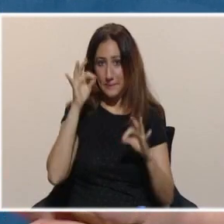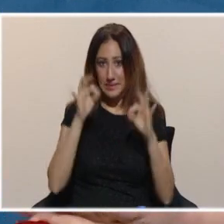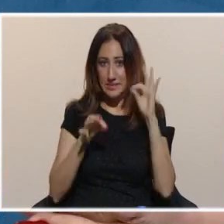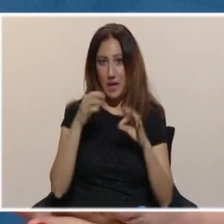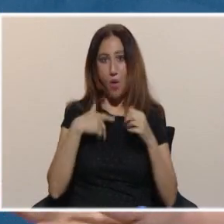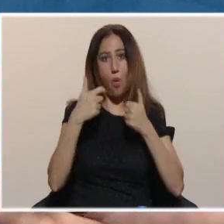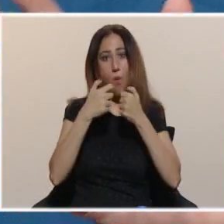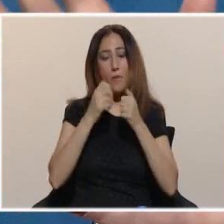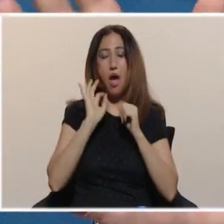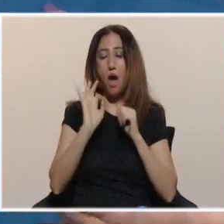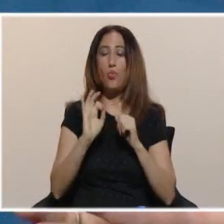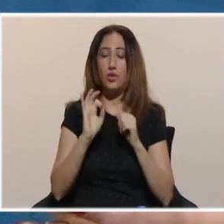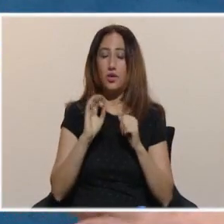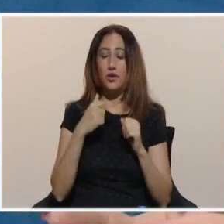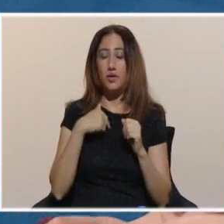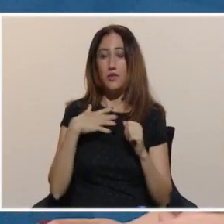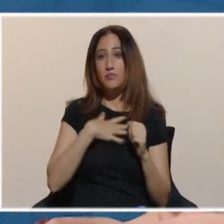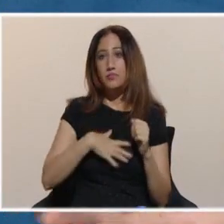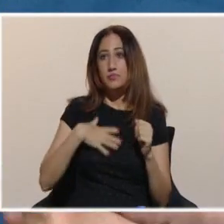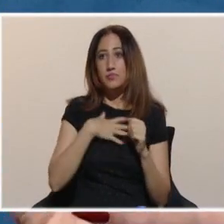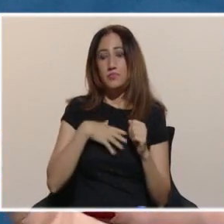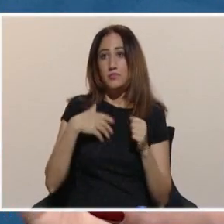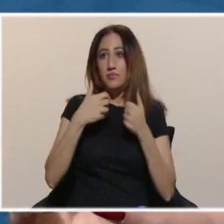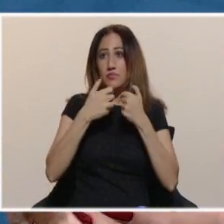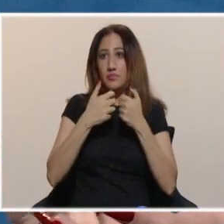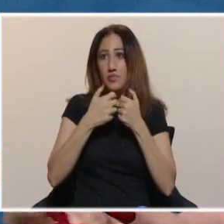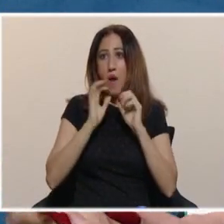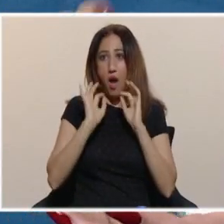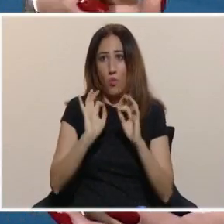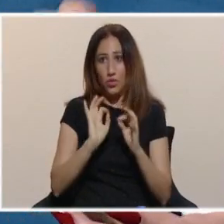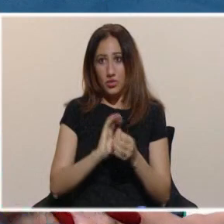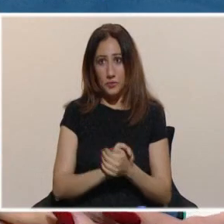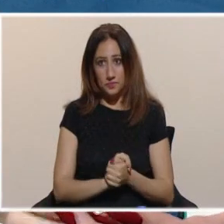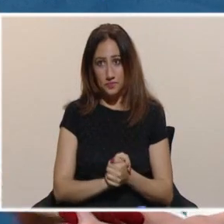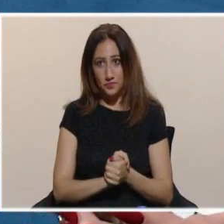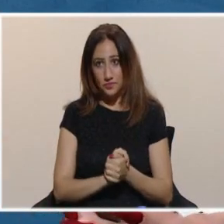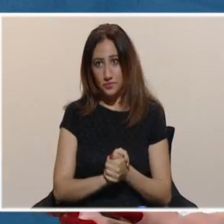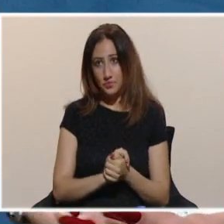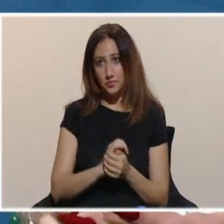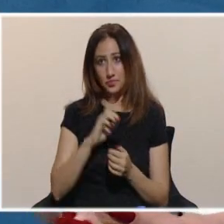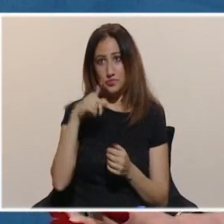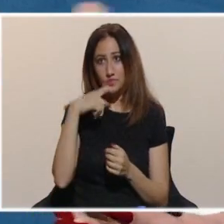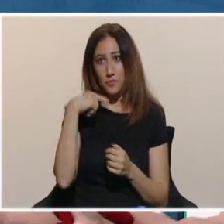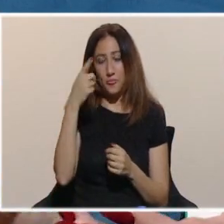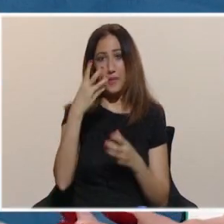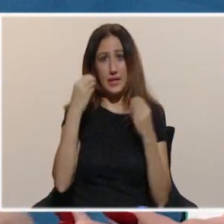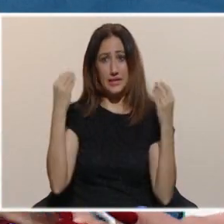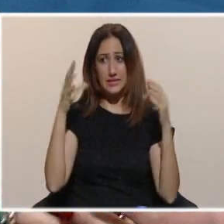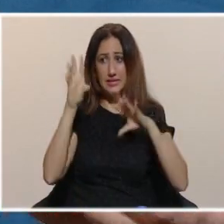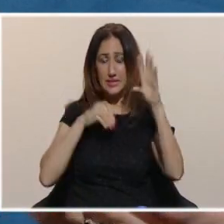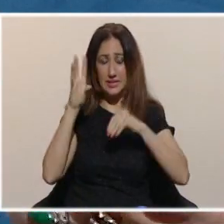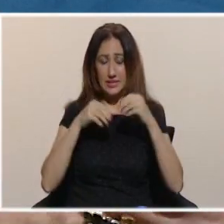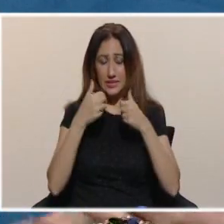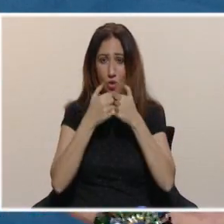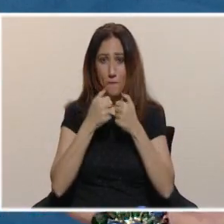جدا جدا وعاطفيه جدا جدا. انا عايزه اقول لك اني بعيش قصص حب كتيره جدا في